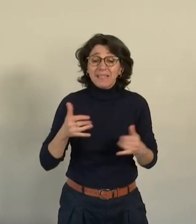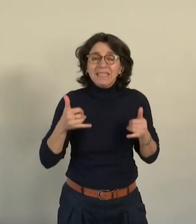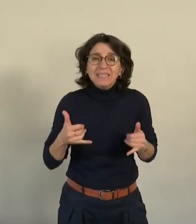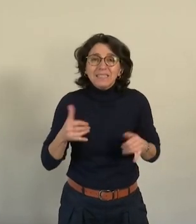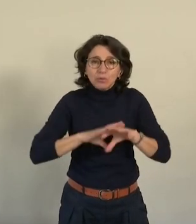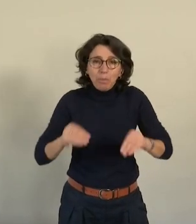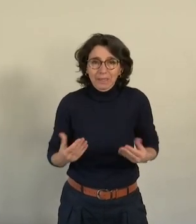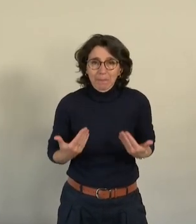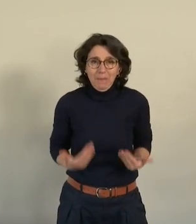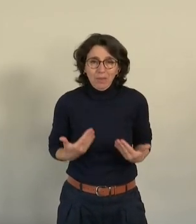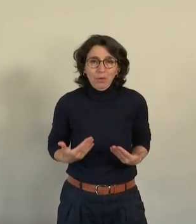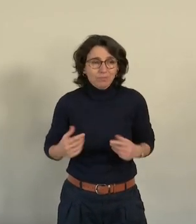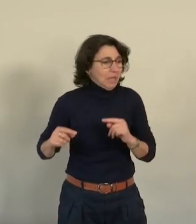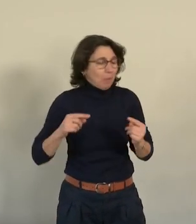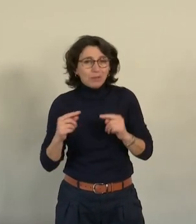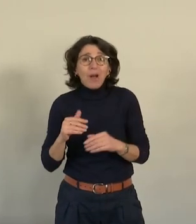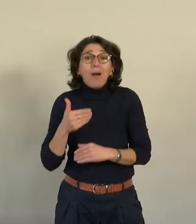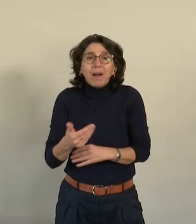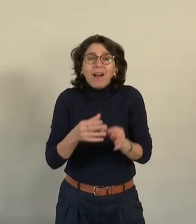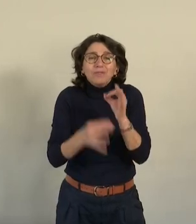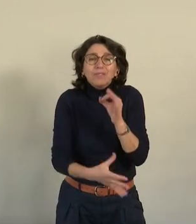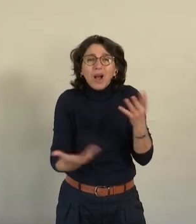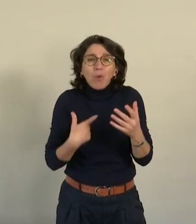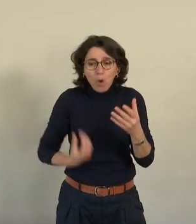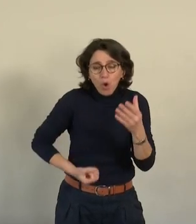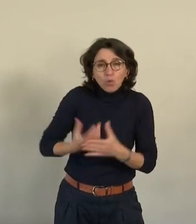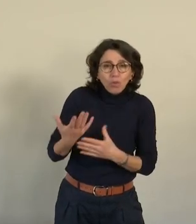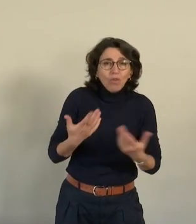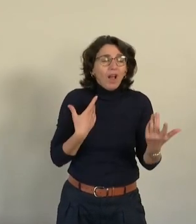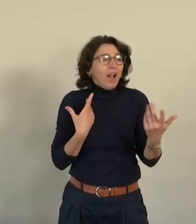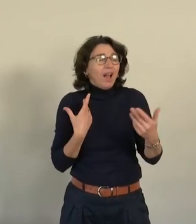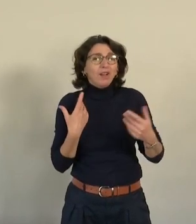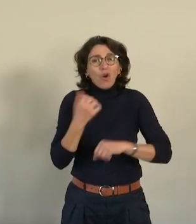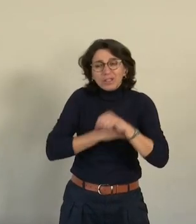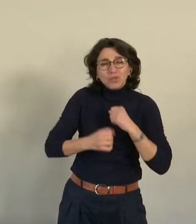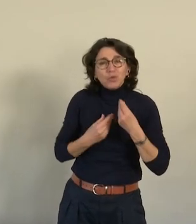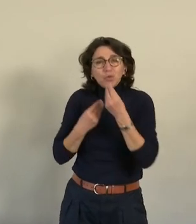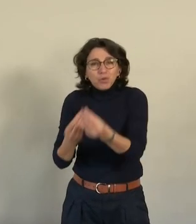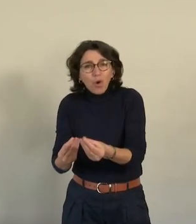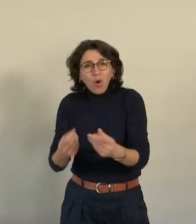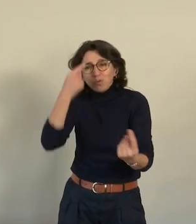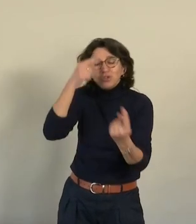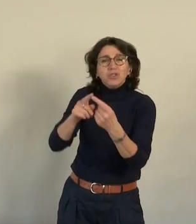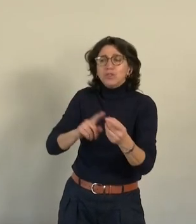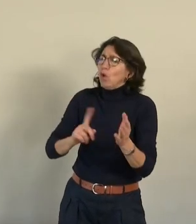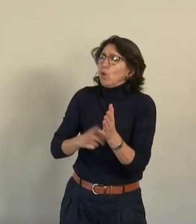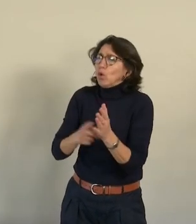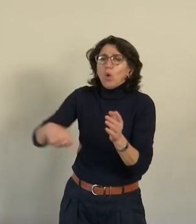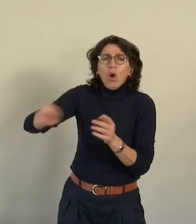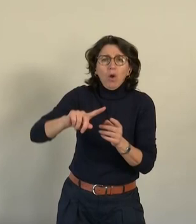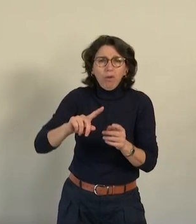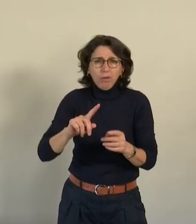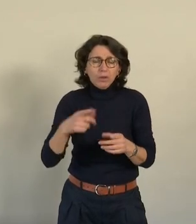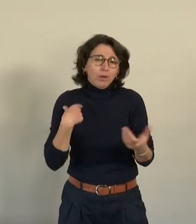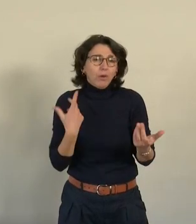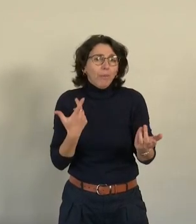délibération il s'agit pas de de mettre en place un nouvel accès immédiat à un droit que vous êtes malgré les crédits que vous